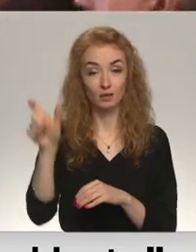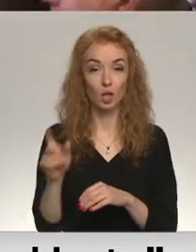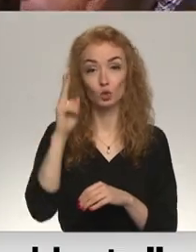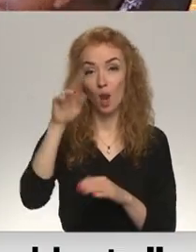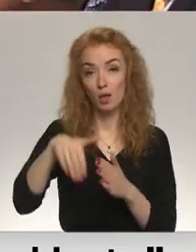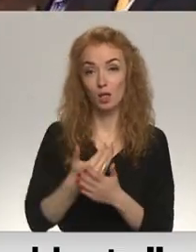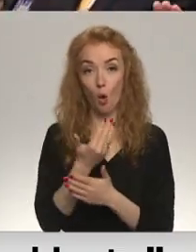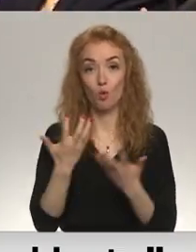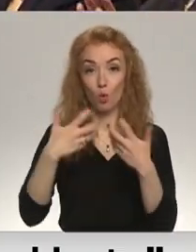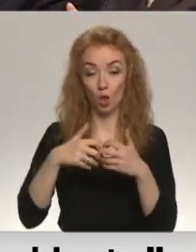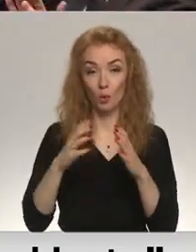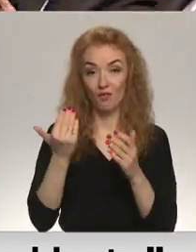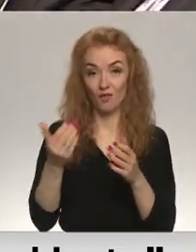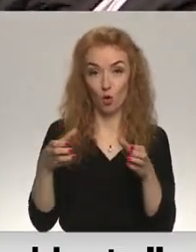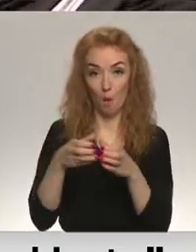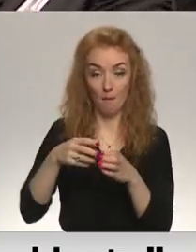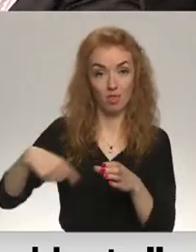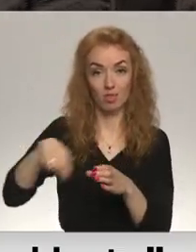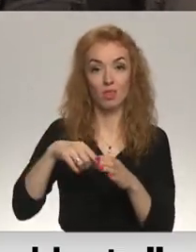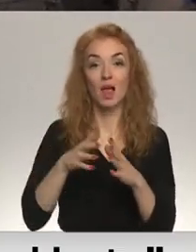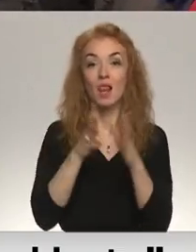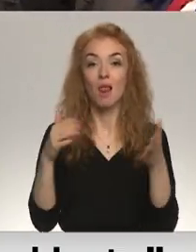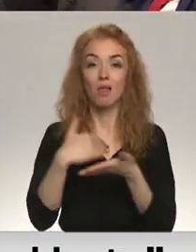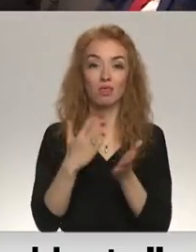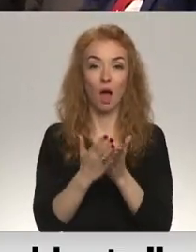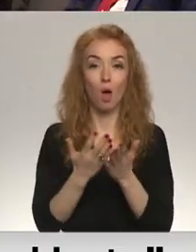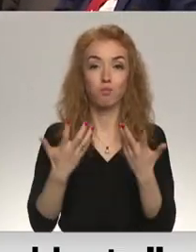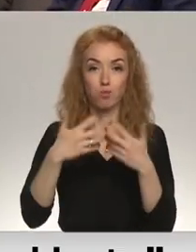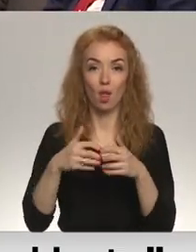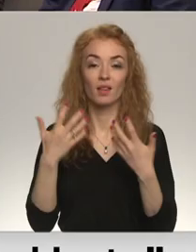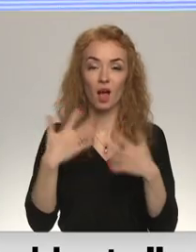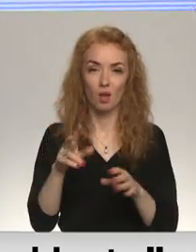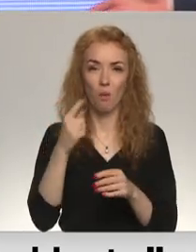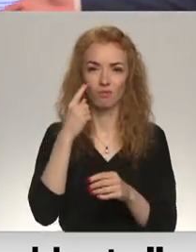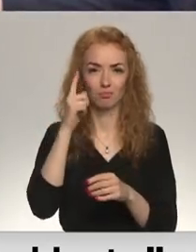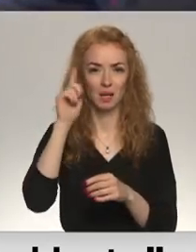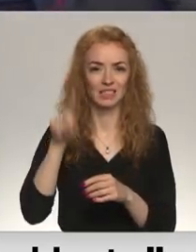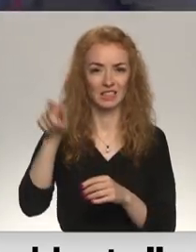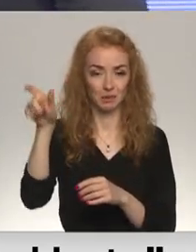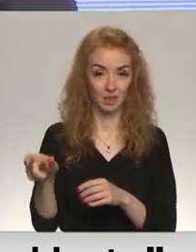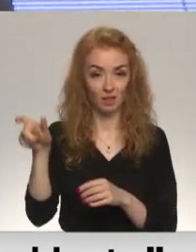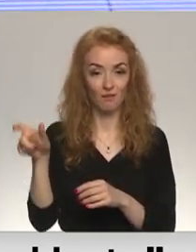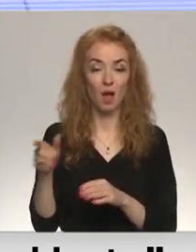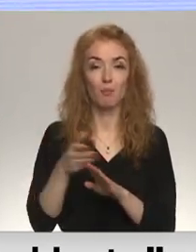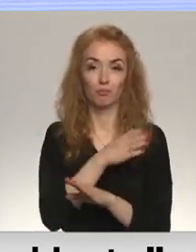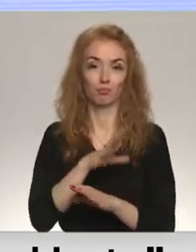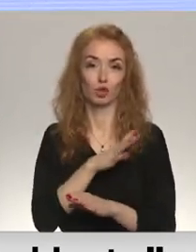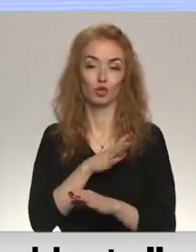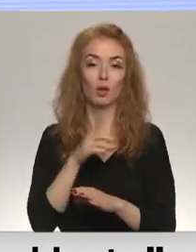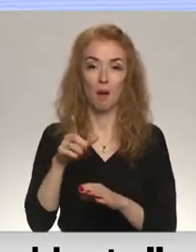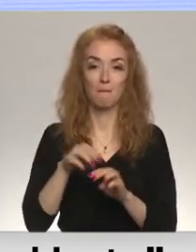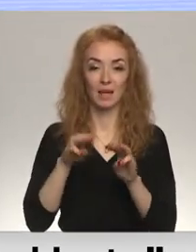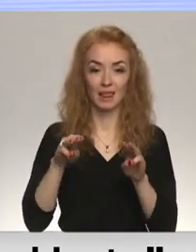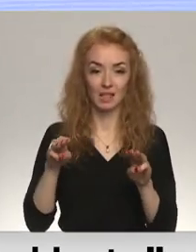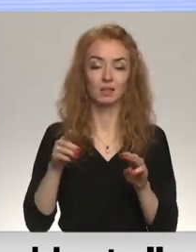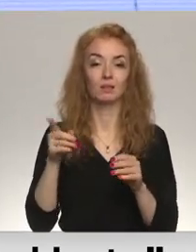politiku, viņa komandā, jeb ēnu kabinetā, lielākoties politikā jau redzētas sejas. Ekspremjers Vils Krištapāns ir partijas